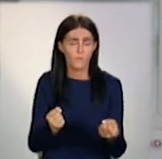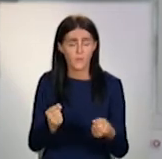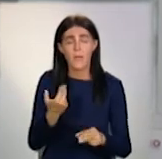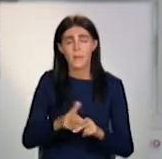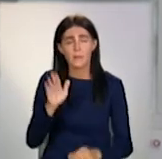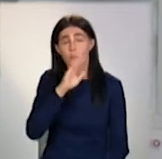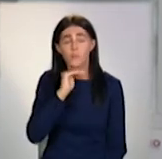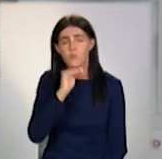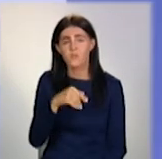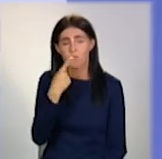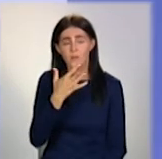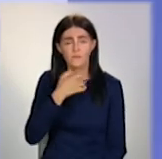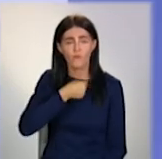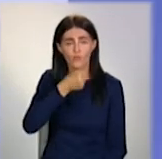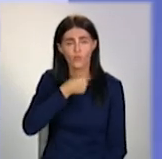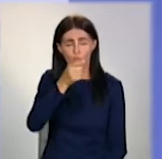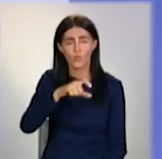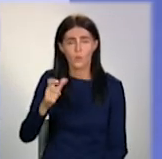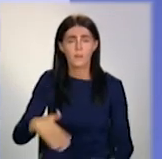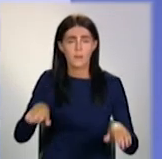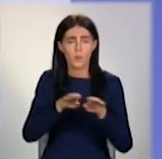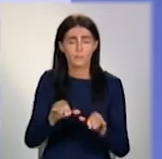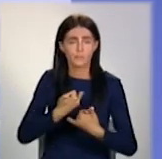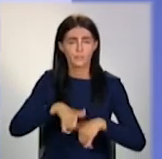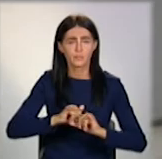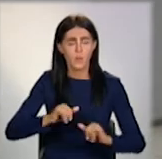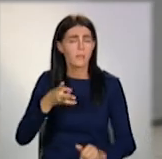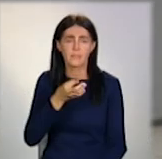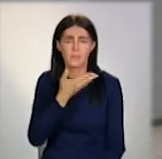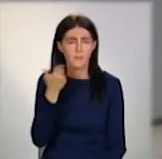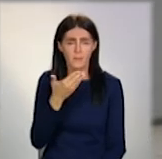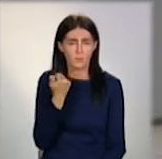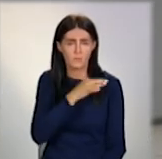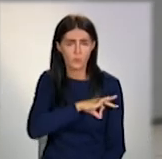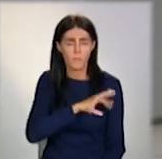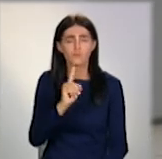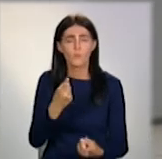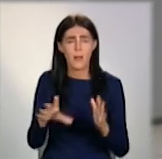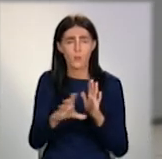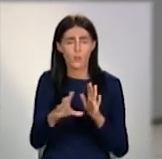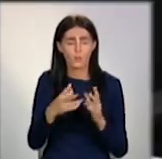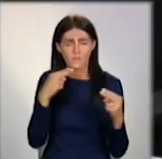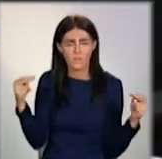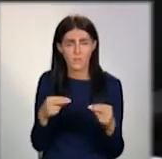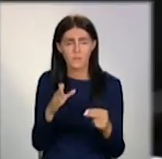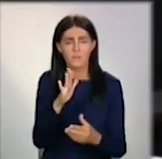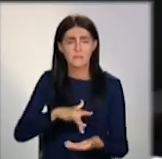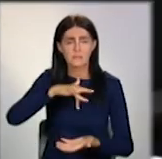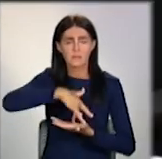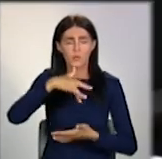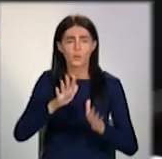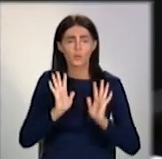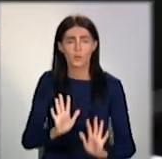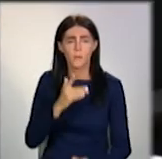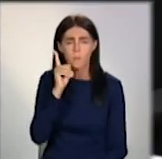Фахівці кажуть, серед літніх людей така послуга популярністю не користується. По електронне посвідчення до центру звернувся